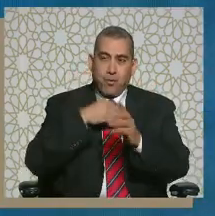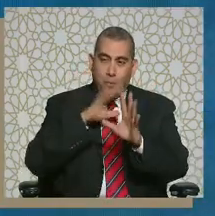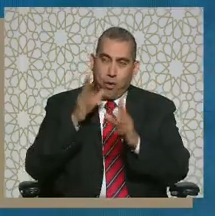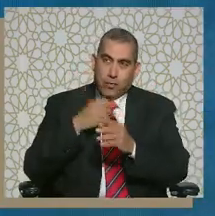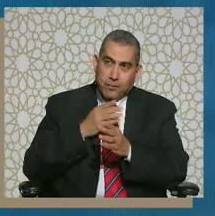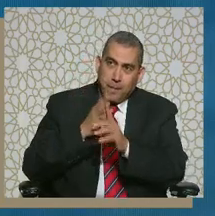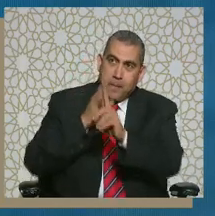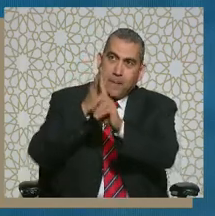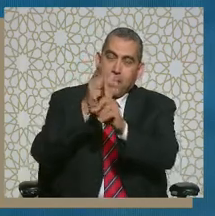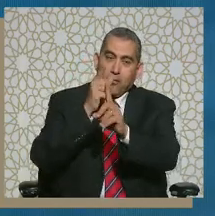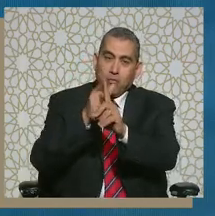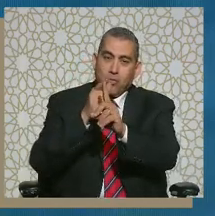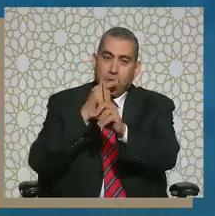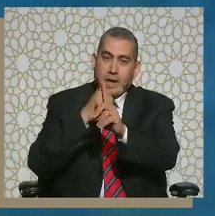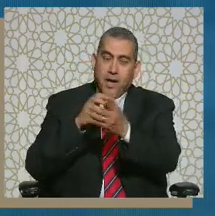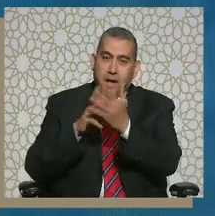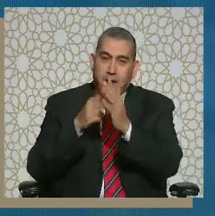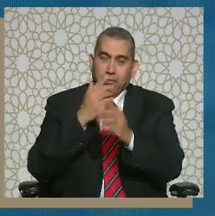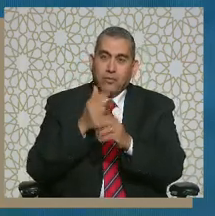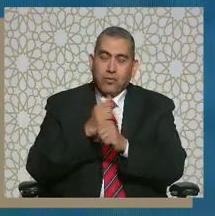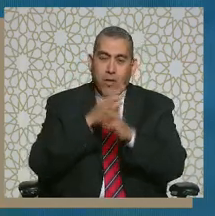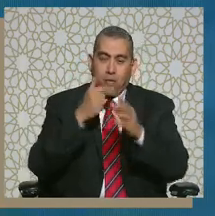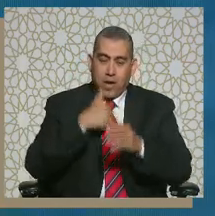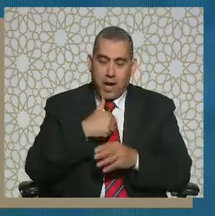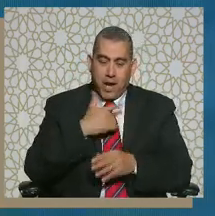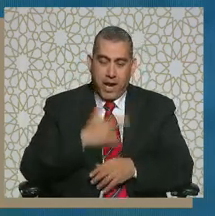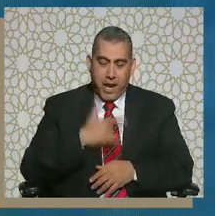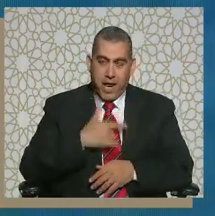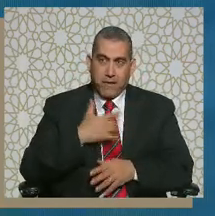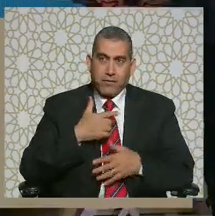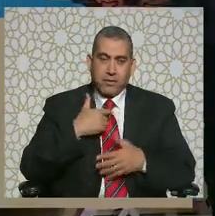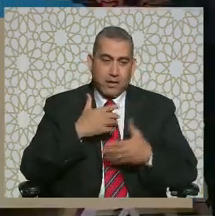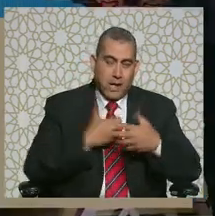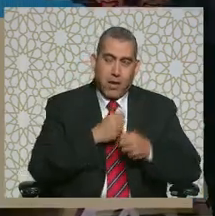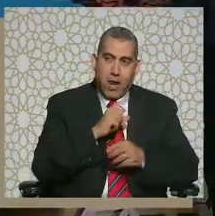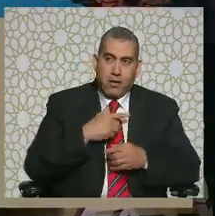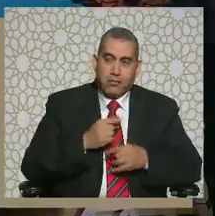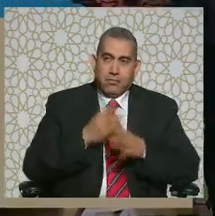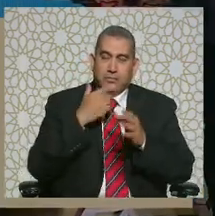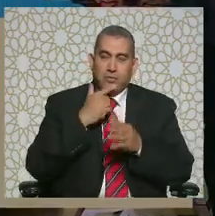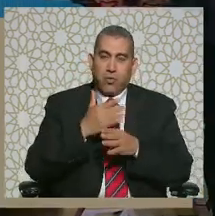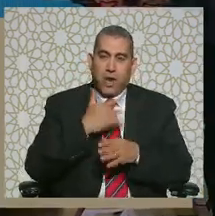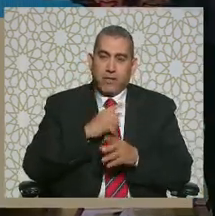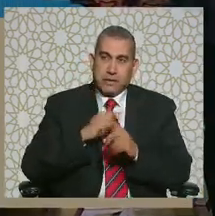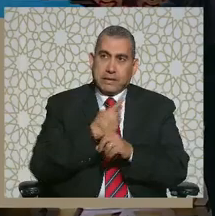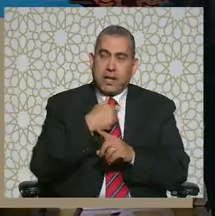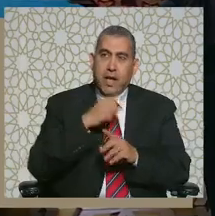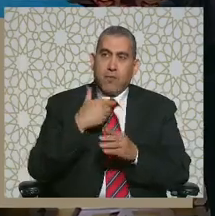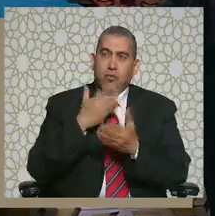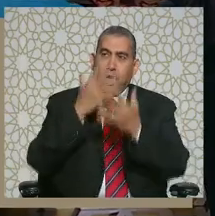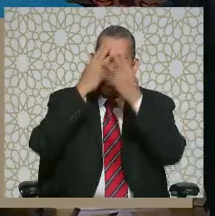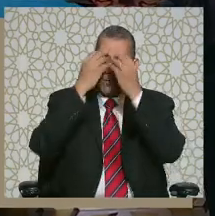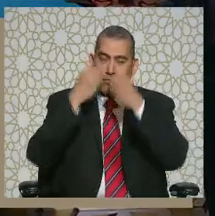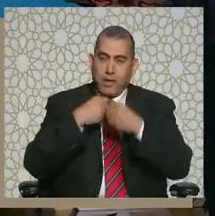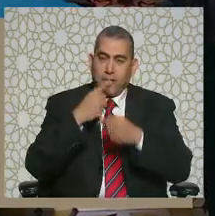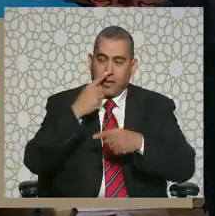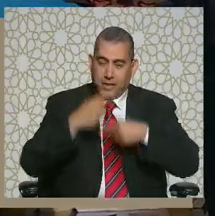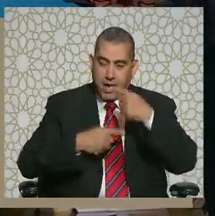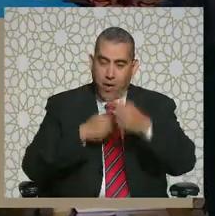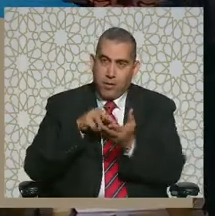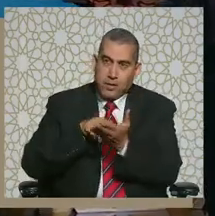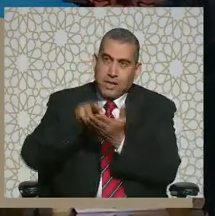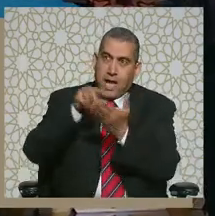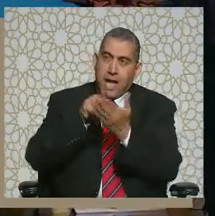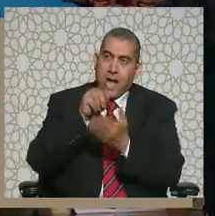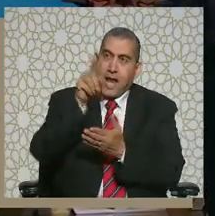انشن مني والى نفسي لا تكن وارزقني دوام السعي